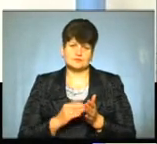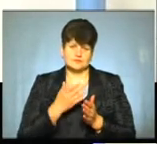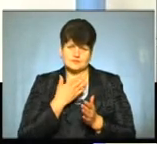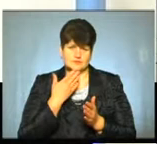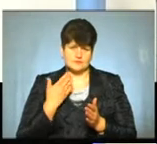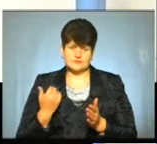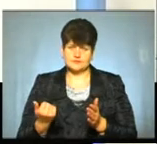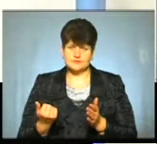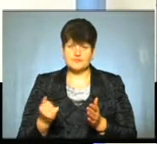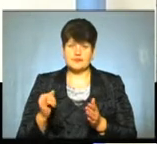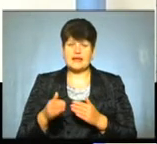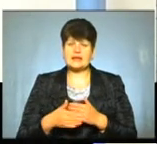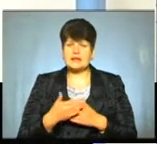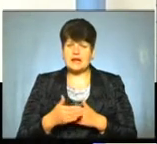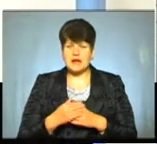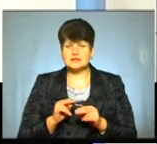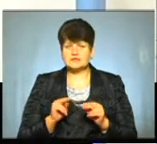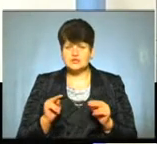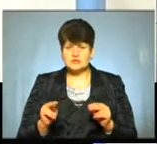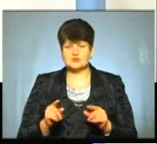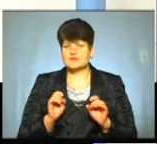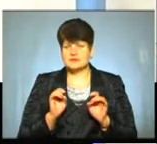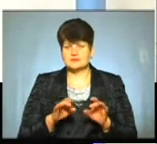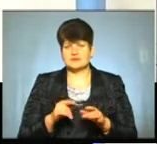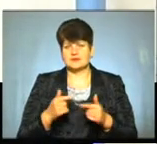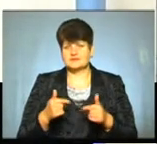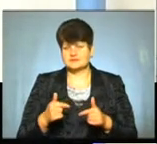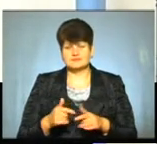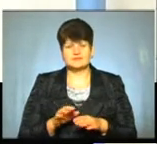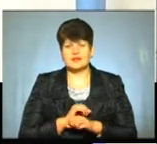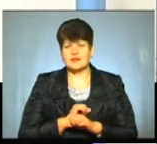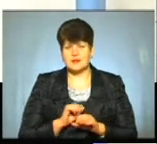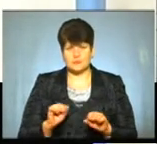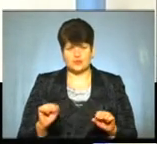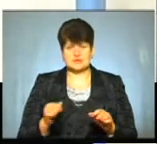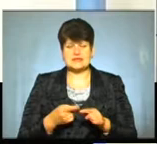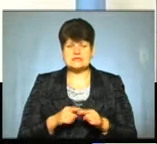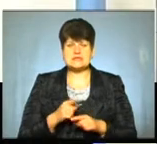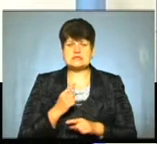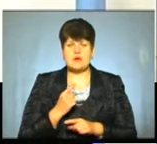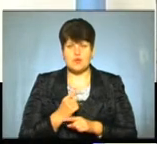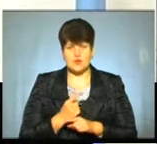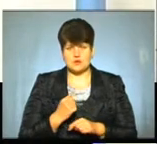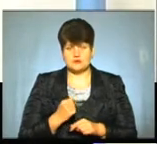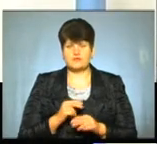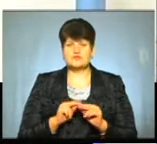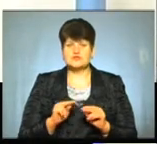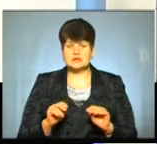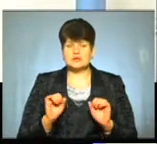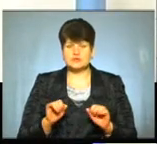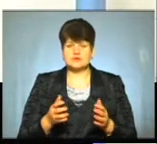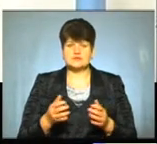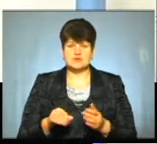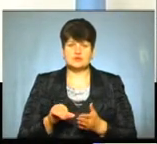ніяким чином не передбачено. І карати вчителя, що він не пройшов сертифікацію, в жодному разі не можна. Це заборонено.